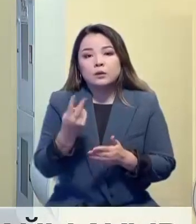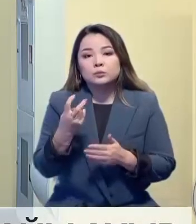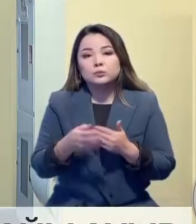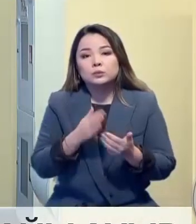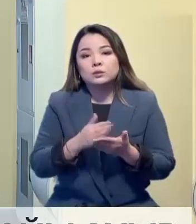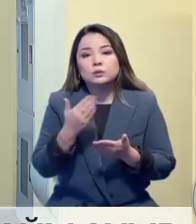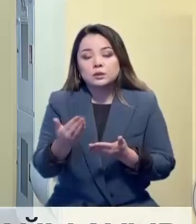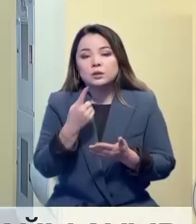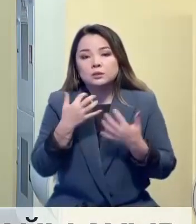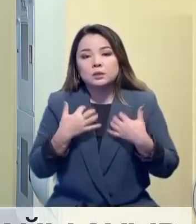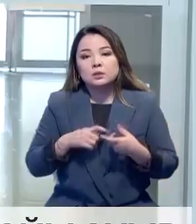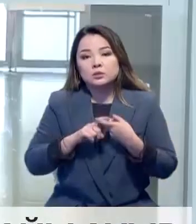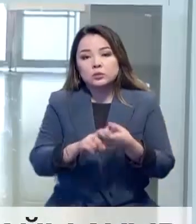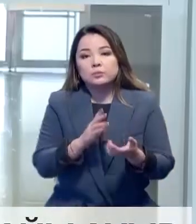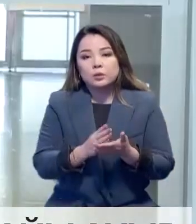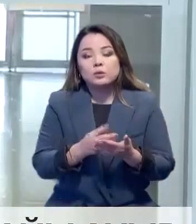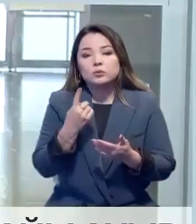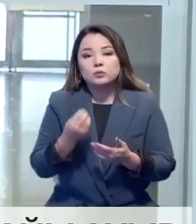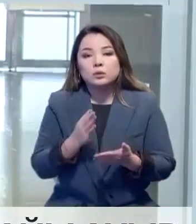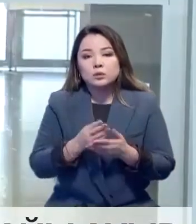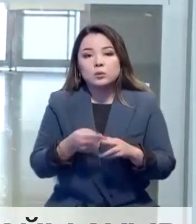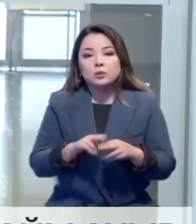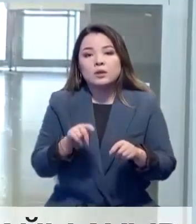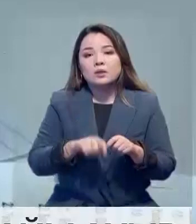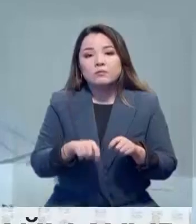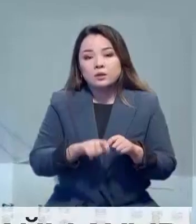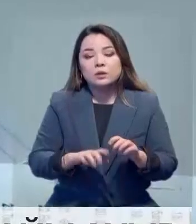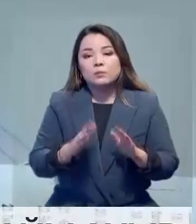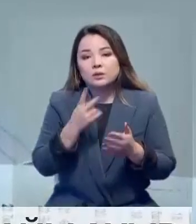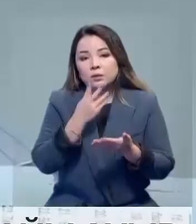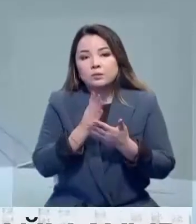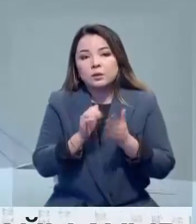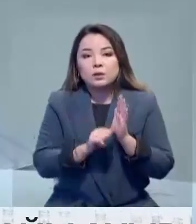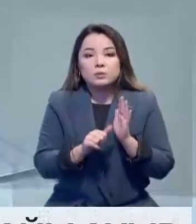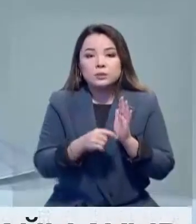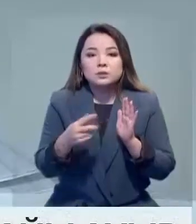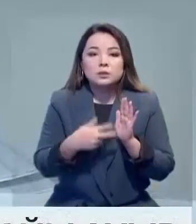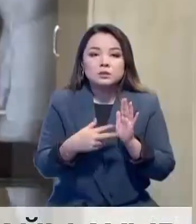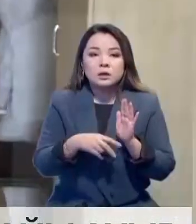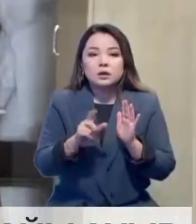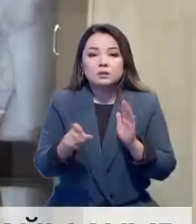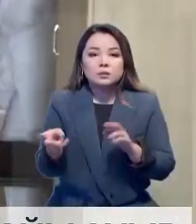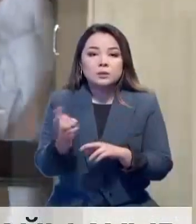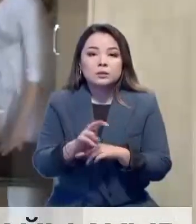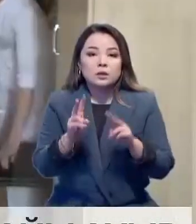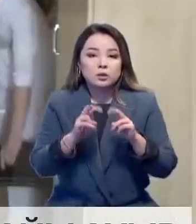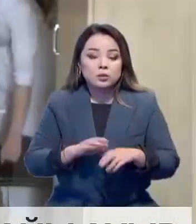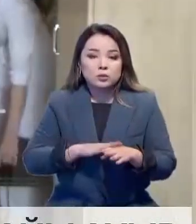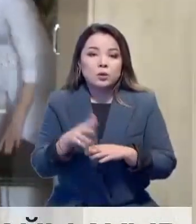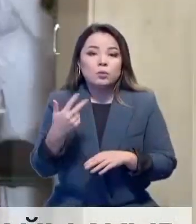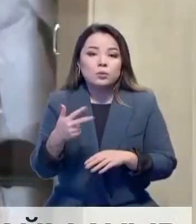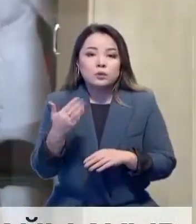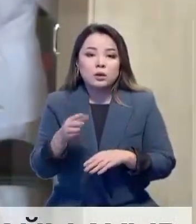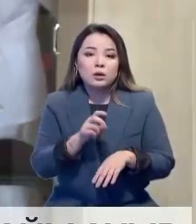200-ге жуығы қызылша жұқтырған. Күніне осындай инфекция симптомдарымен 60-80 адам қаралуға келсе, соның